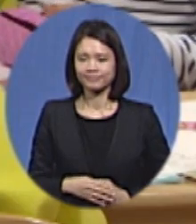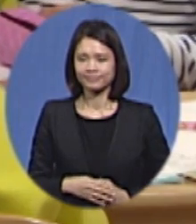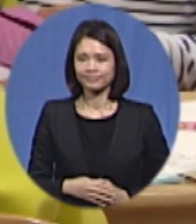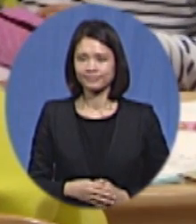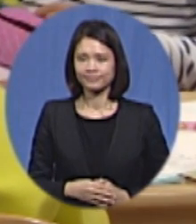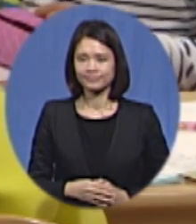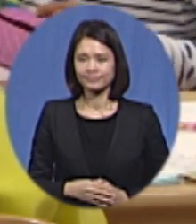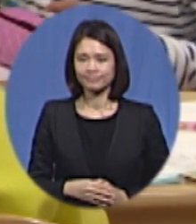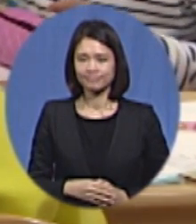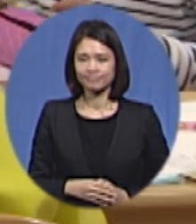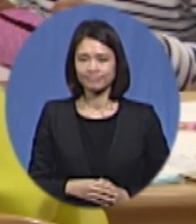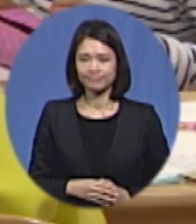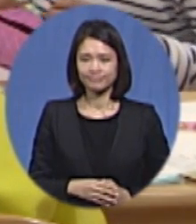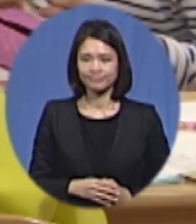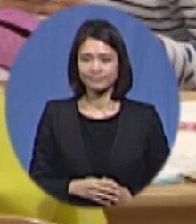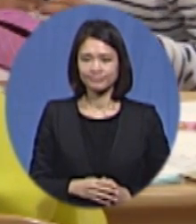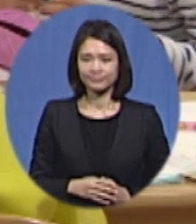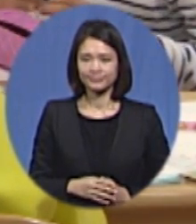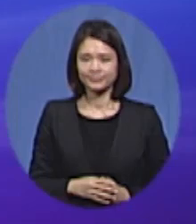복지TV 뉴스 이솔림입니다.